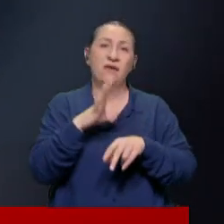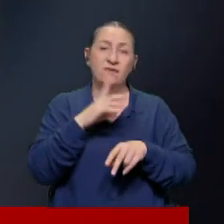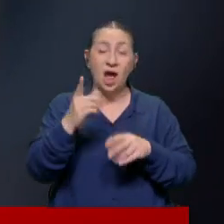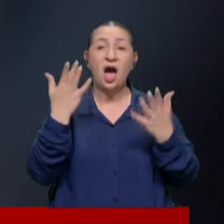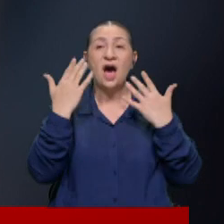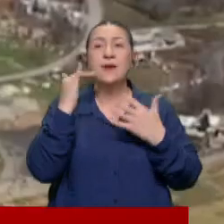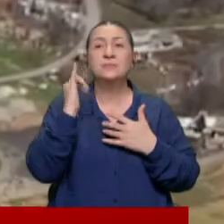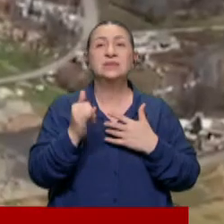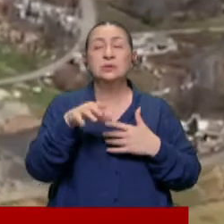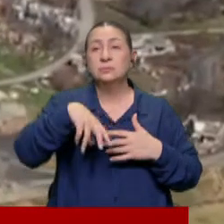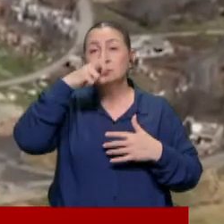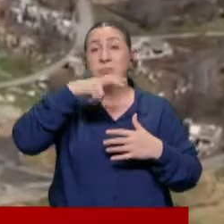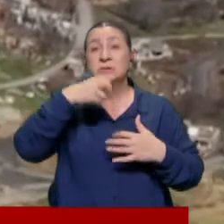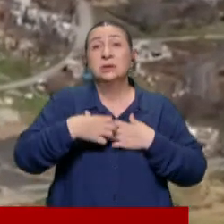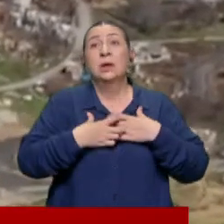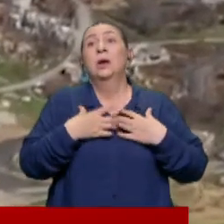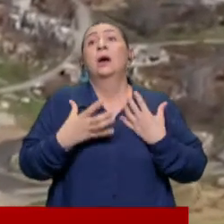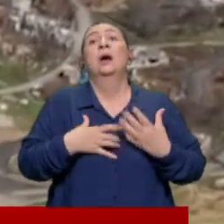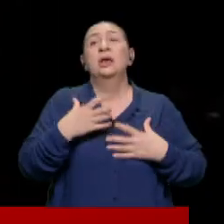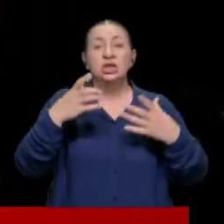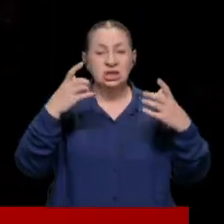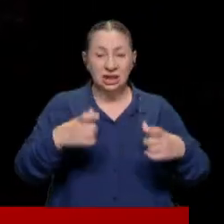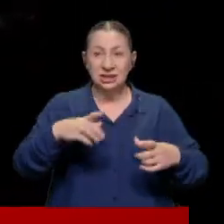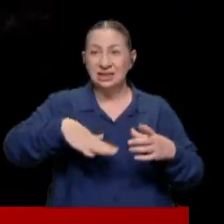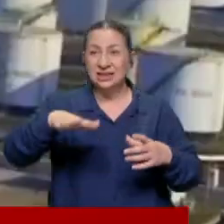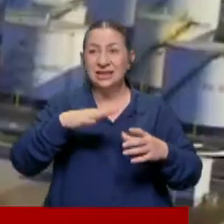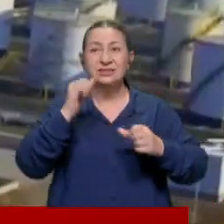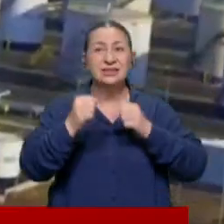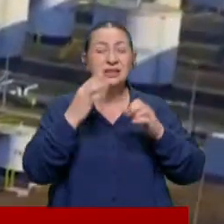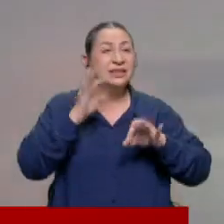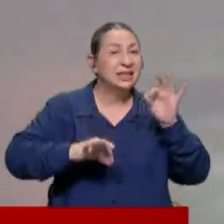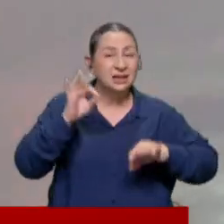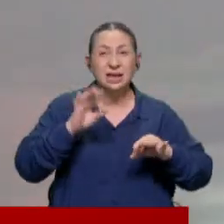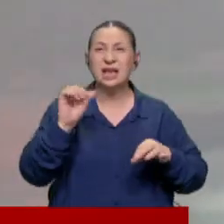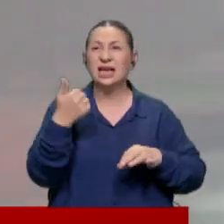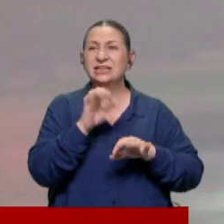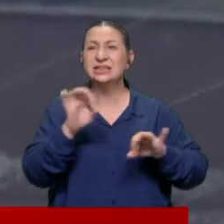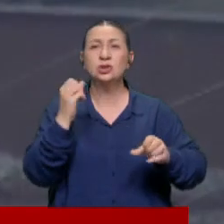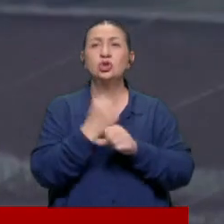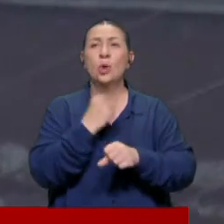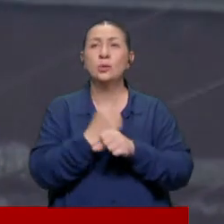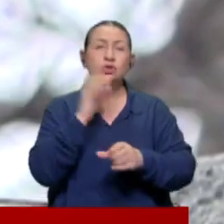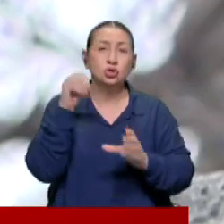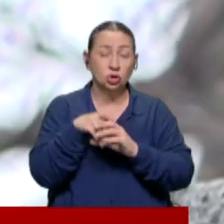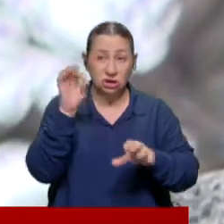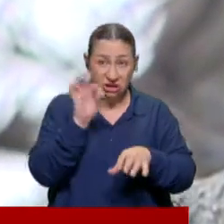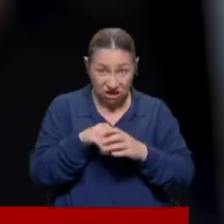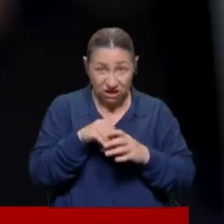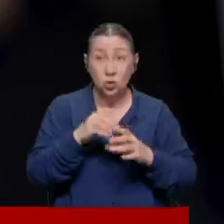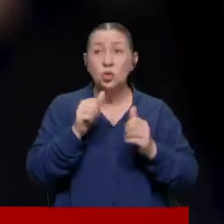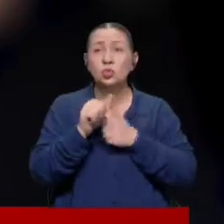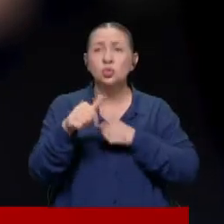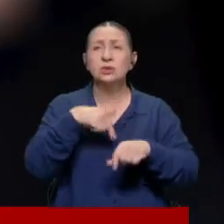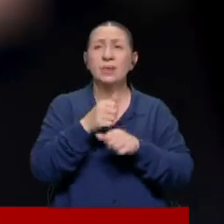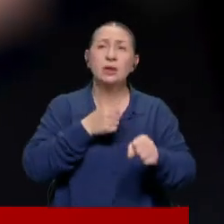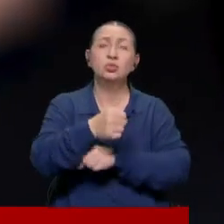Hava kirliliği solunum krizlerini tetikliyor. Şehir içindeki tesislerin denetlenmesi, kalitesiz kömür kullanımının sona ermesi için uzun